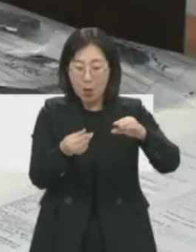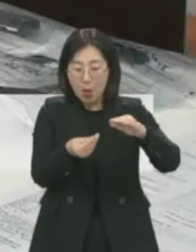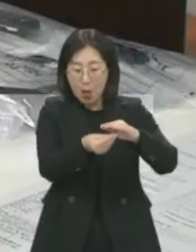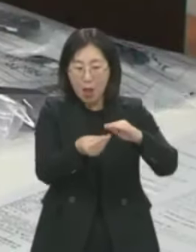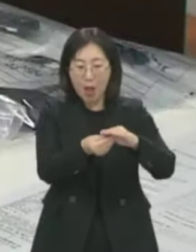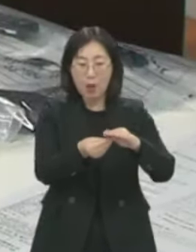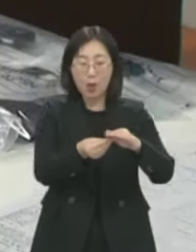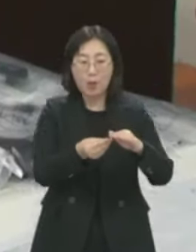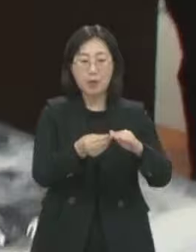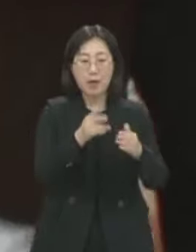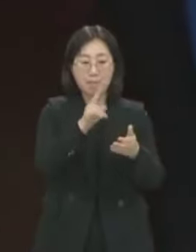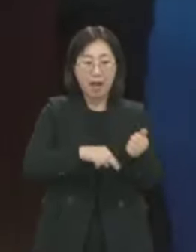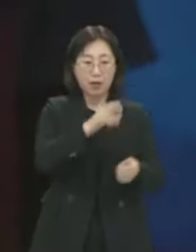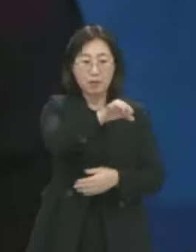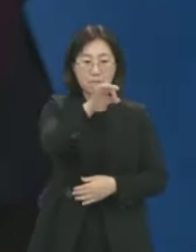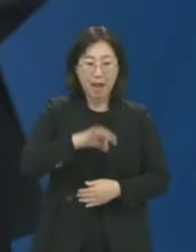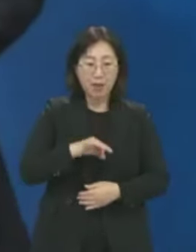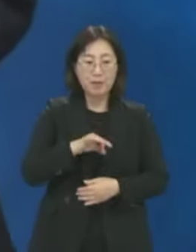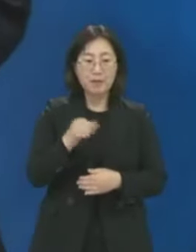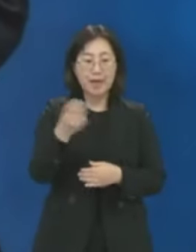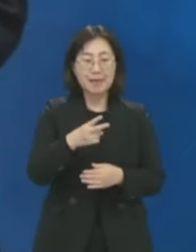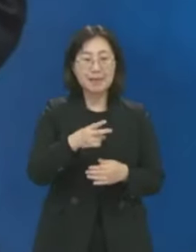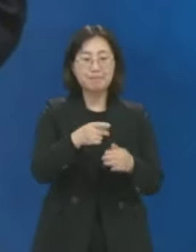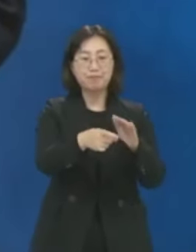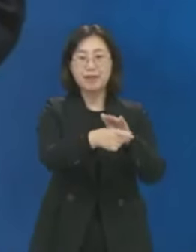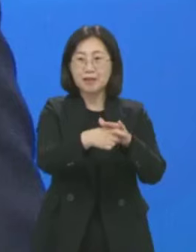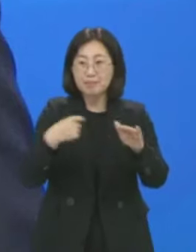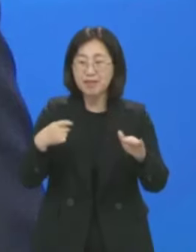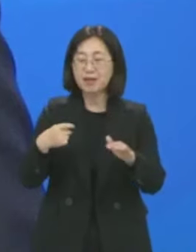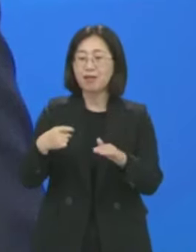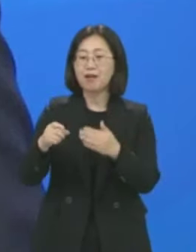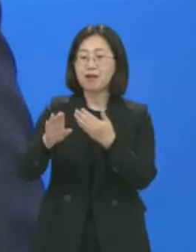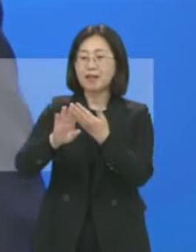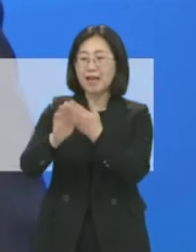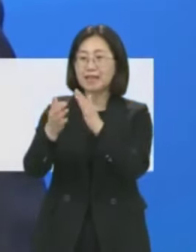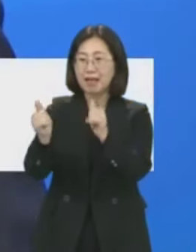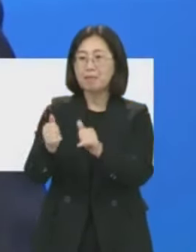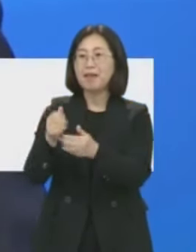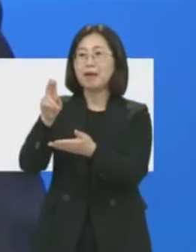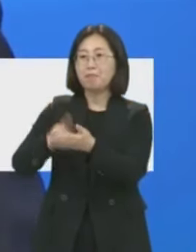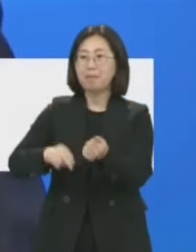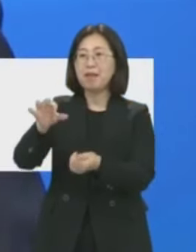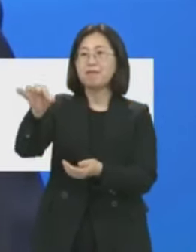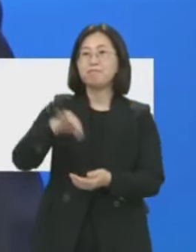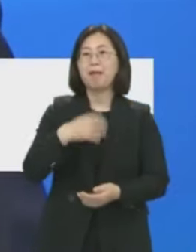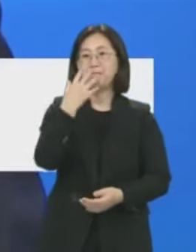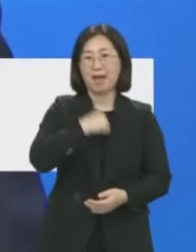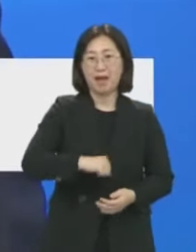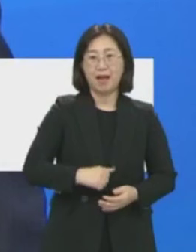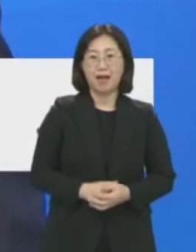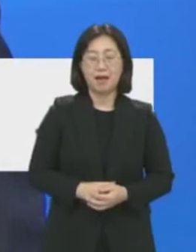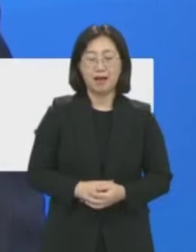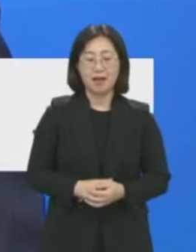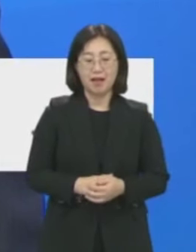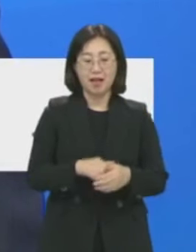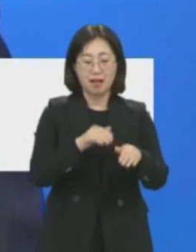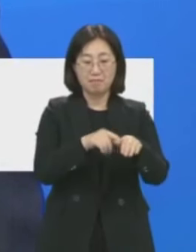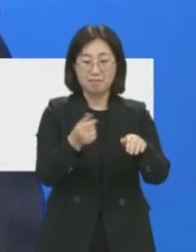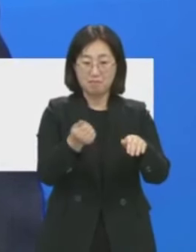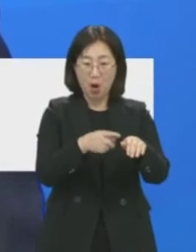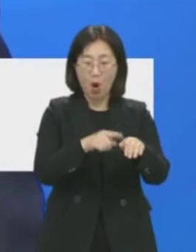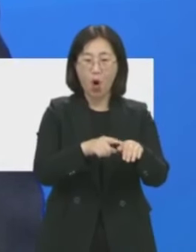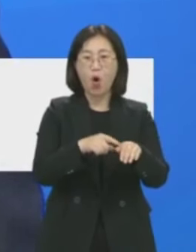훔쳐 다른 외국인에게 되팔기도 했습니다. 무적 대포 차량을 구매한 사람들이 불체자 신분이기